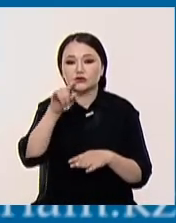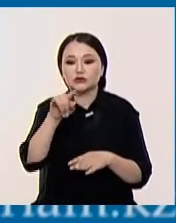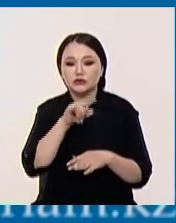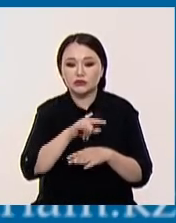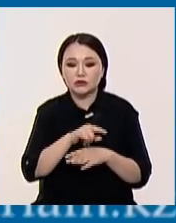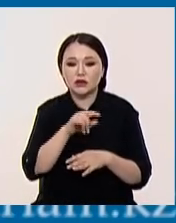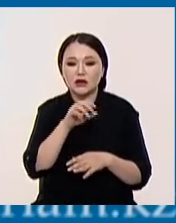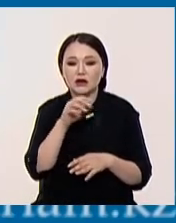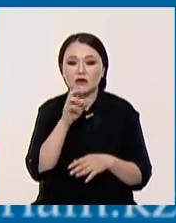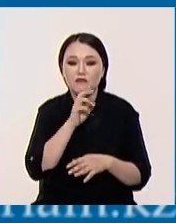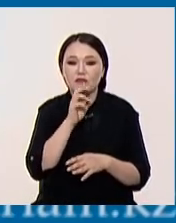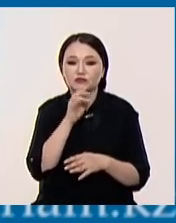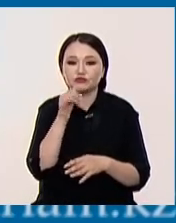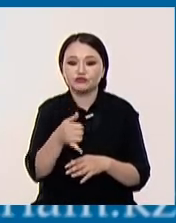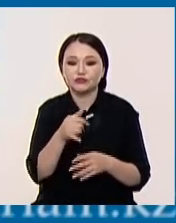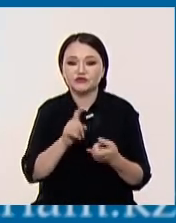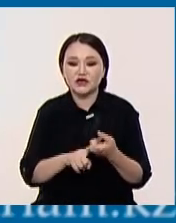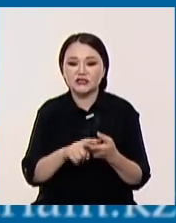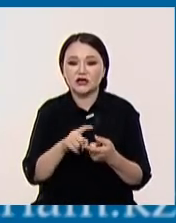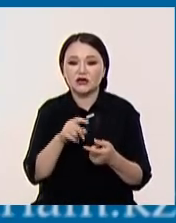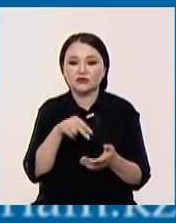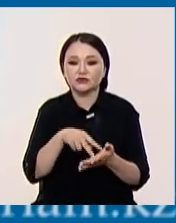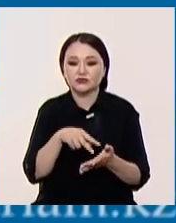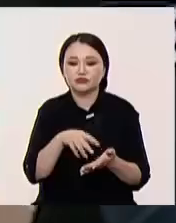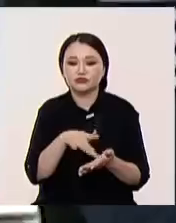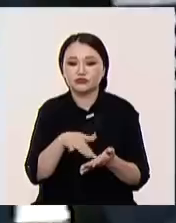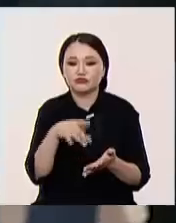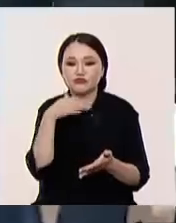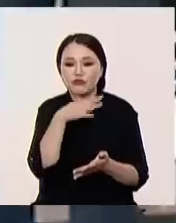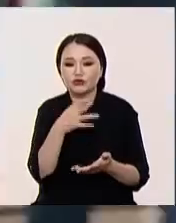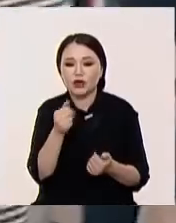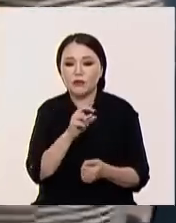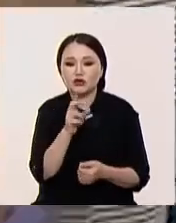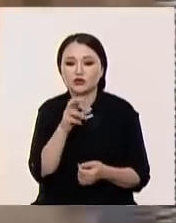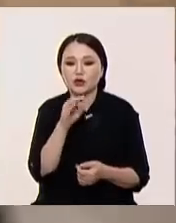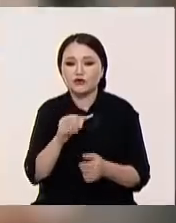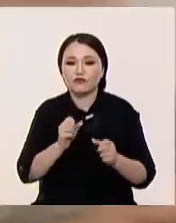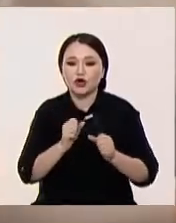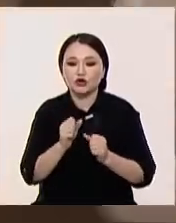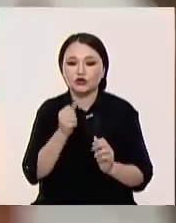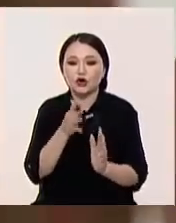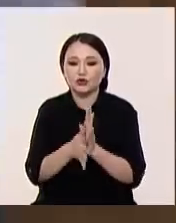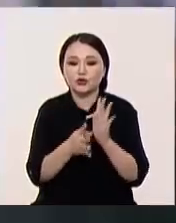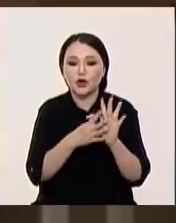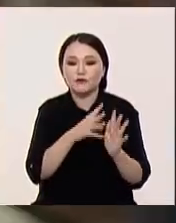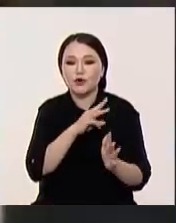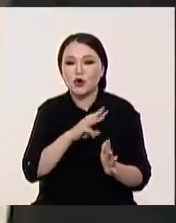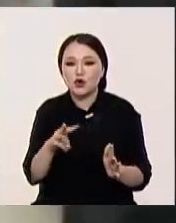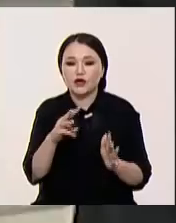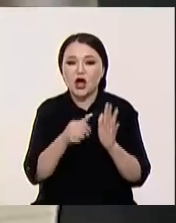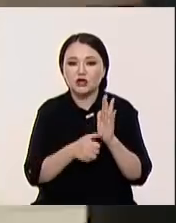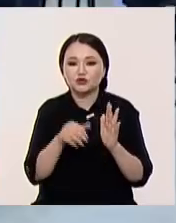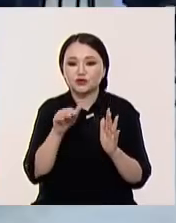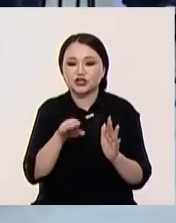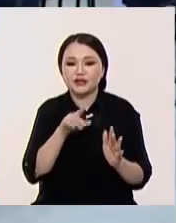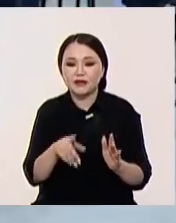ұшақтың авиакеросиніне кететін қаражаттың сомасы деп ойлаймын, солай ғой. Бақыт Сұлтановтың іссапарға жұмсаған 9 миллион 600 мың